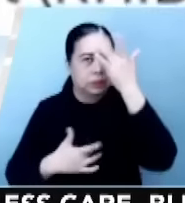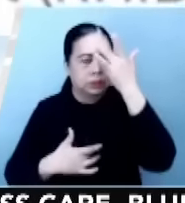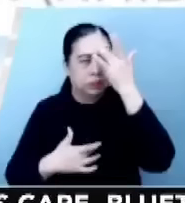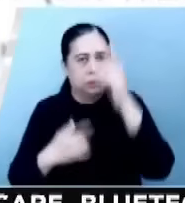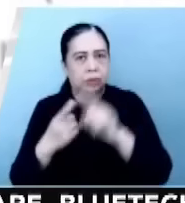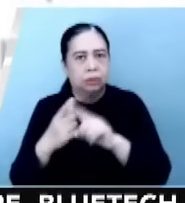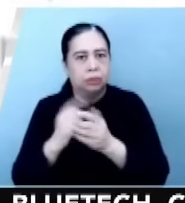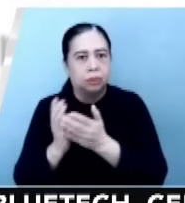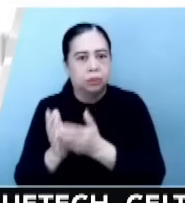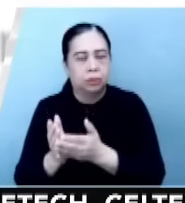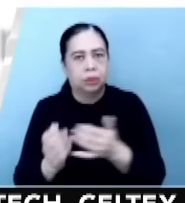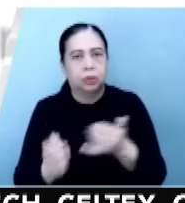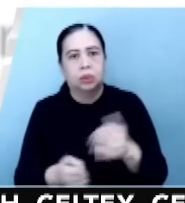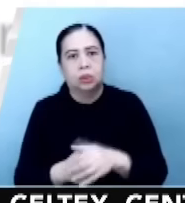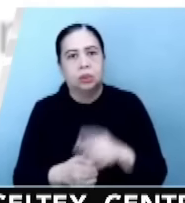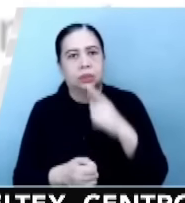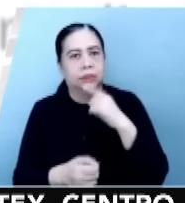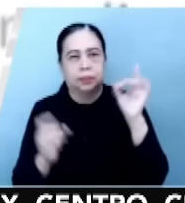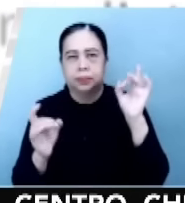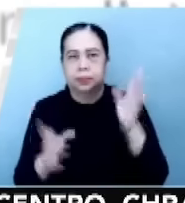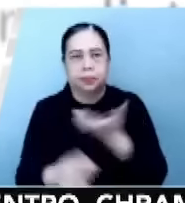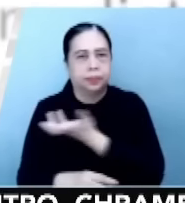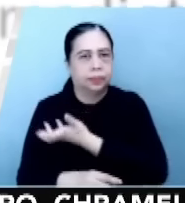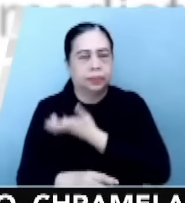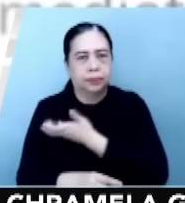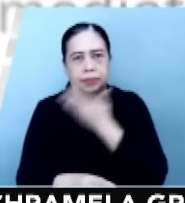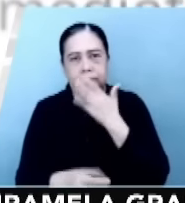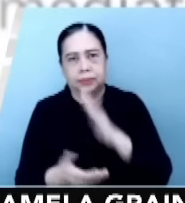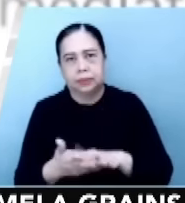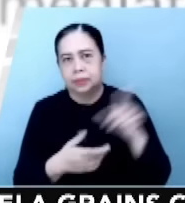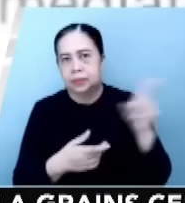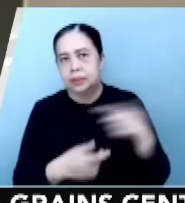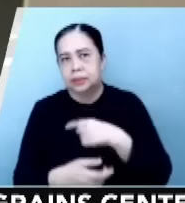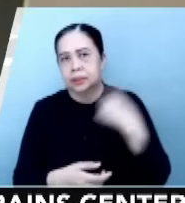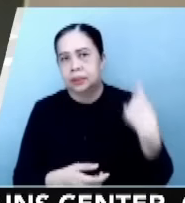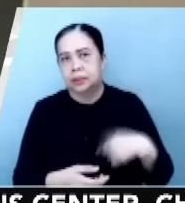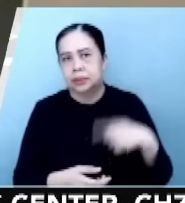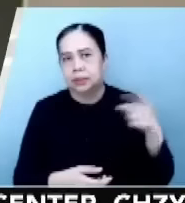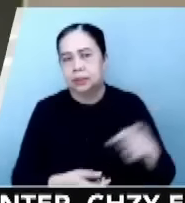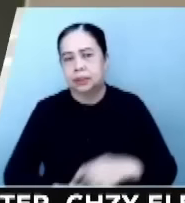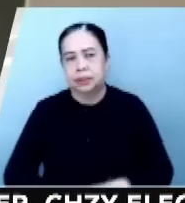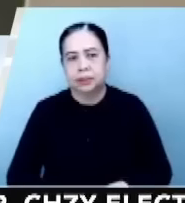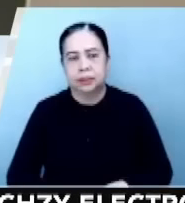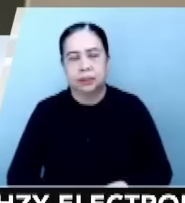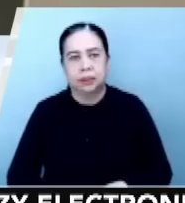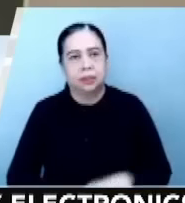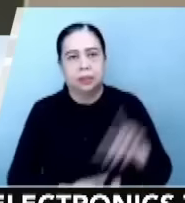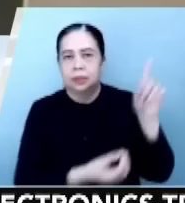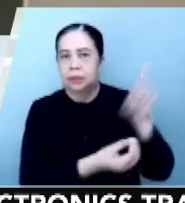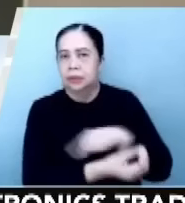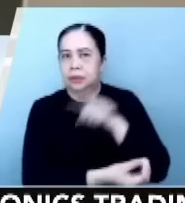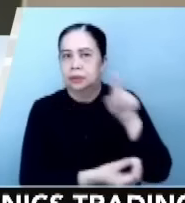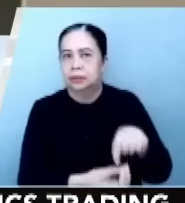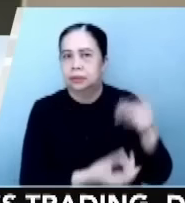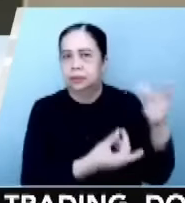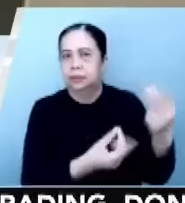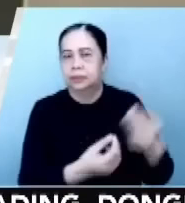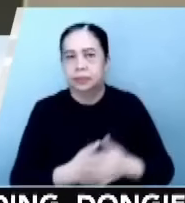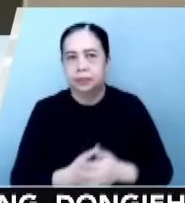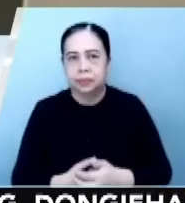ng PCG na barbaric at inhumane ang ginawang ito ng China Coast Guard. We condemn such action because we have